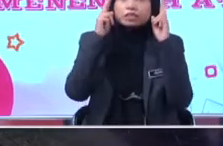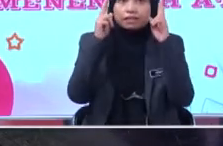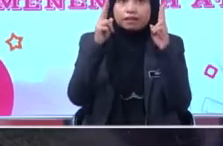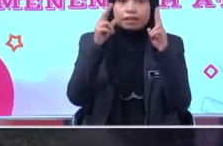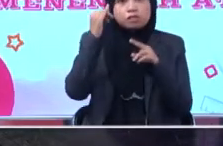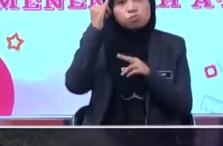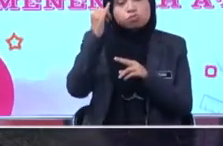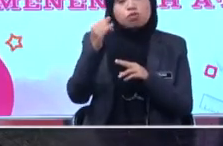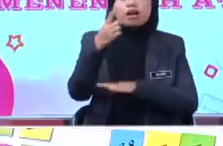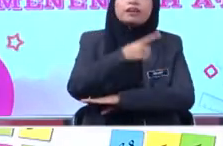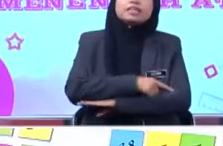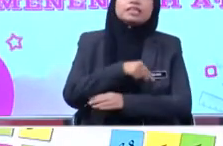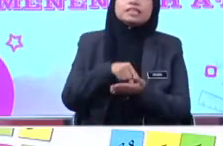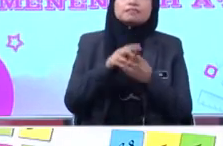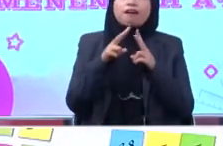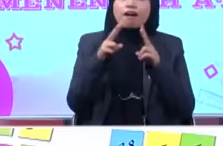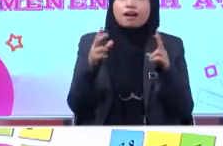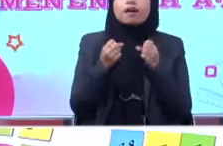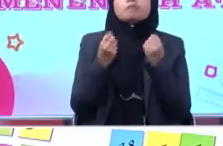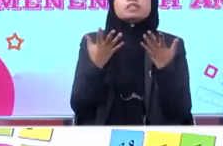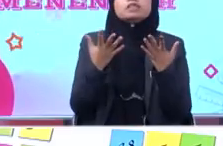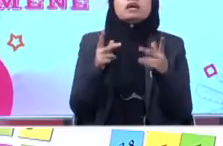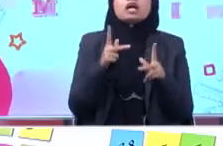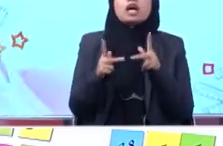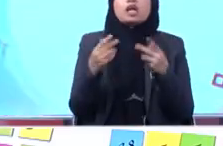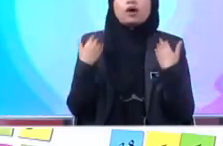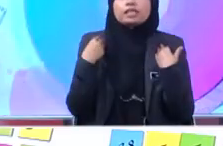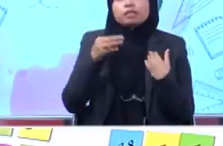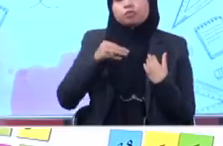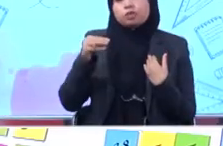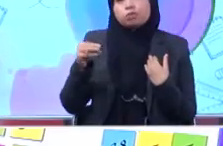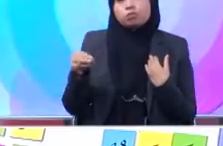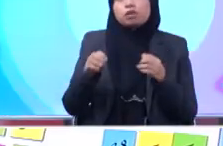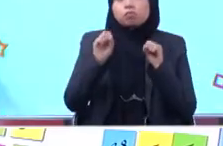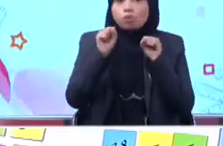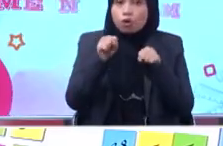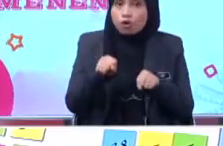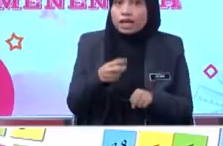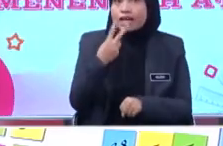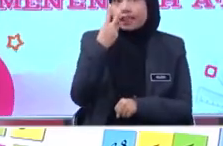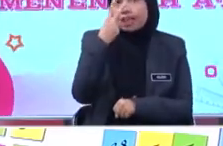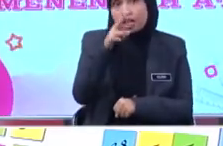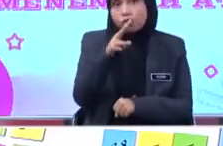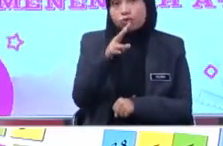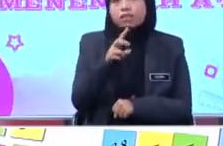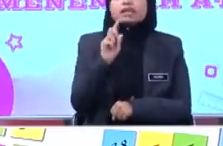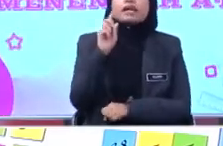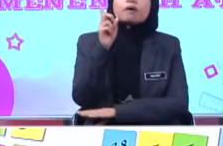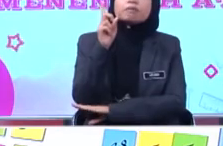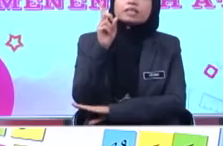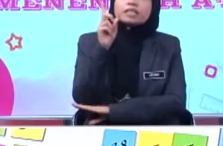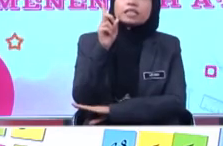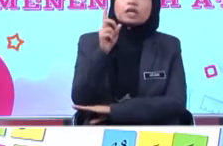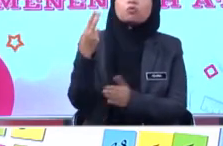ilmunya sangat bermanfaat kalau ada boleh murid yang ingin menuntut sekali lagi dimana mereka boleh melihat ataupun a